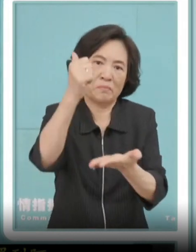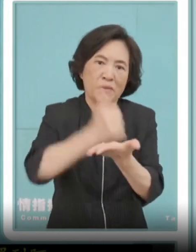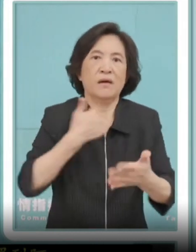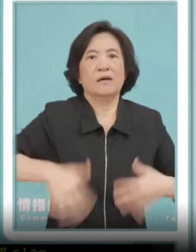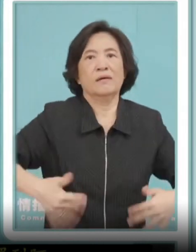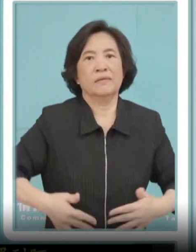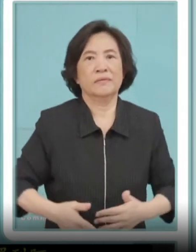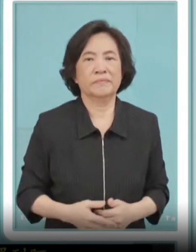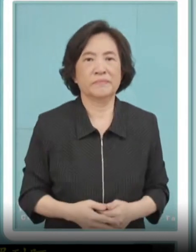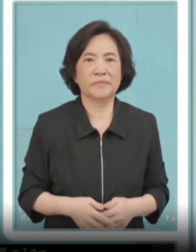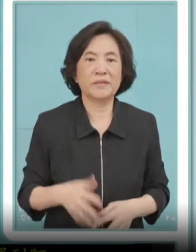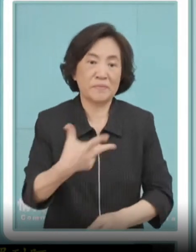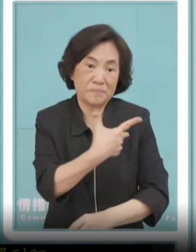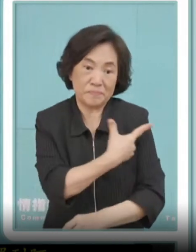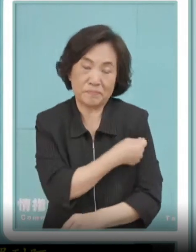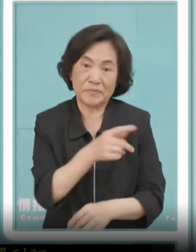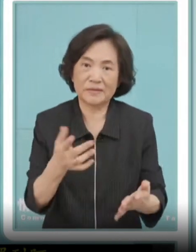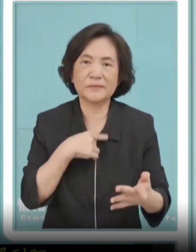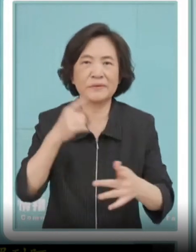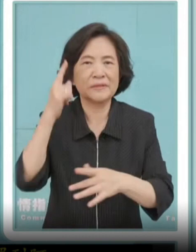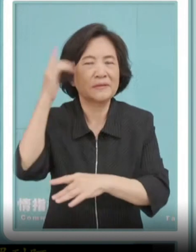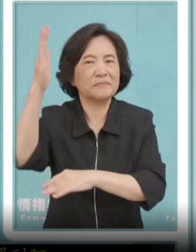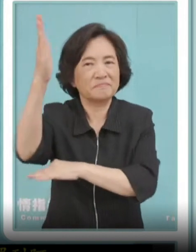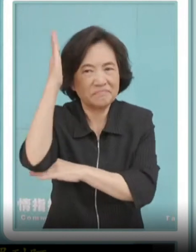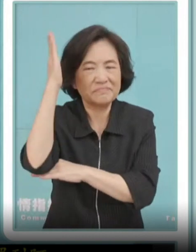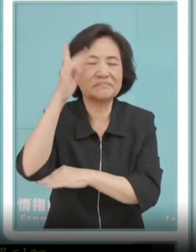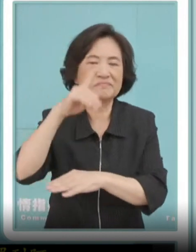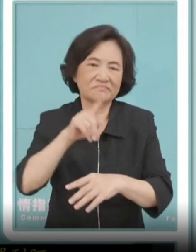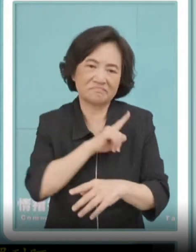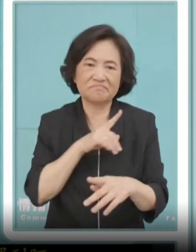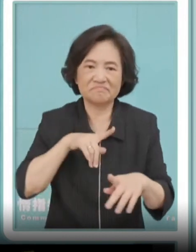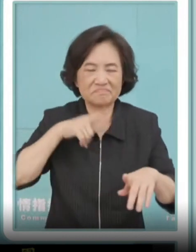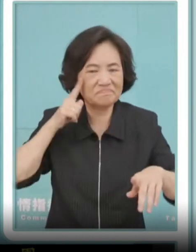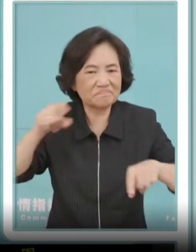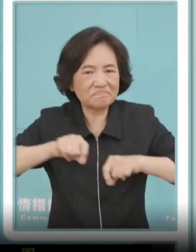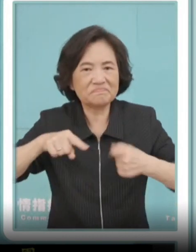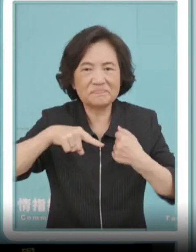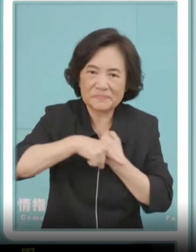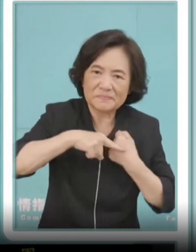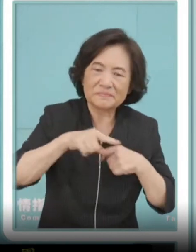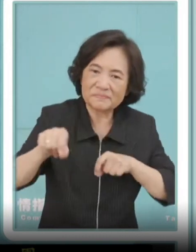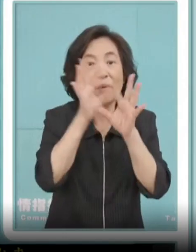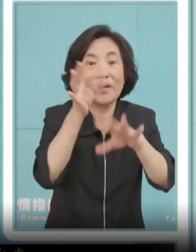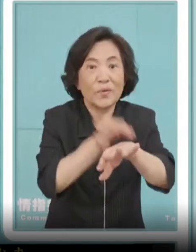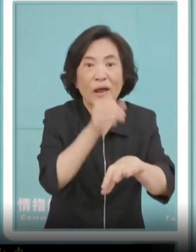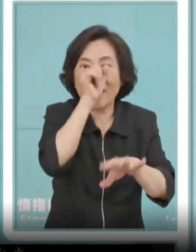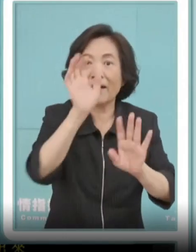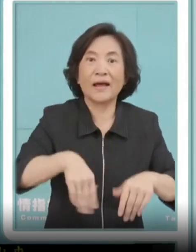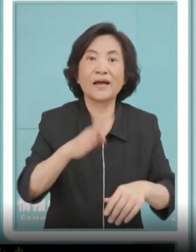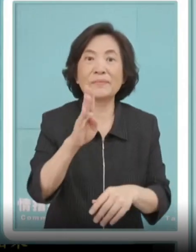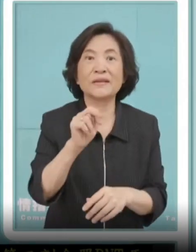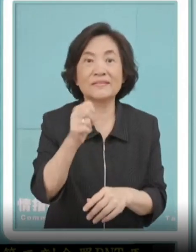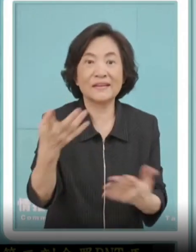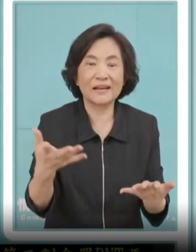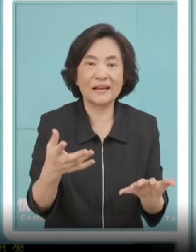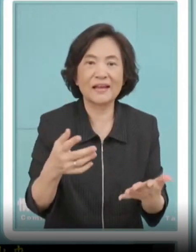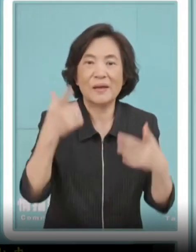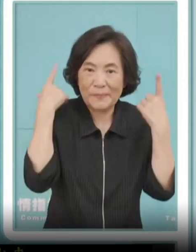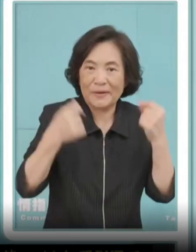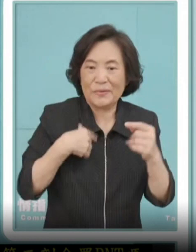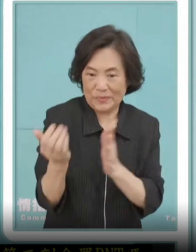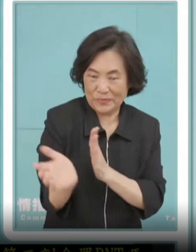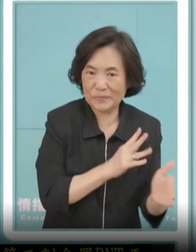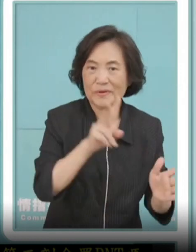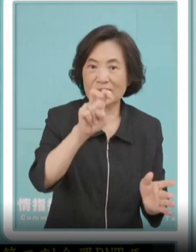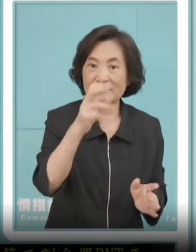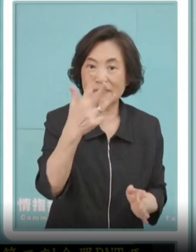所以这个疫苗的问题，我觉得还是政府要去严肃面对的。到底你的政策是什么？要想好嘛。本来哦，我们那个第三季准